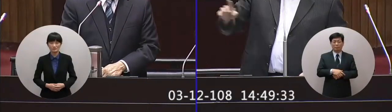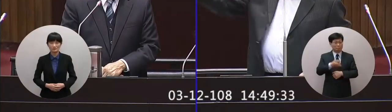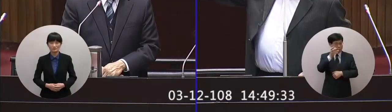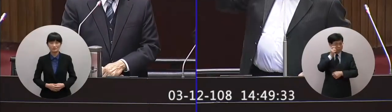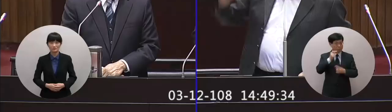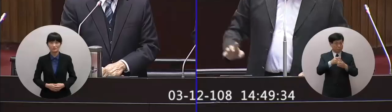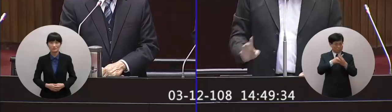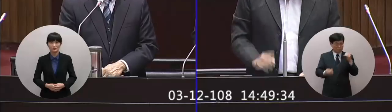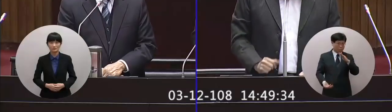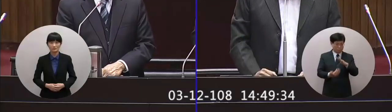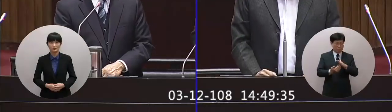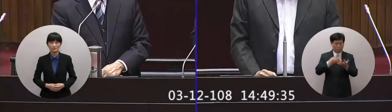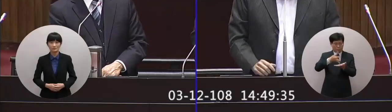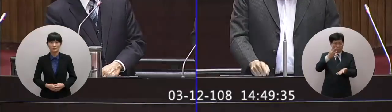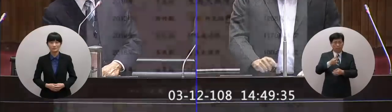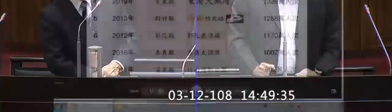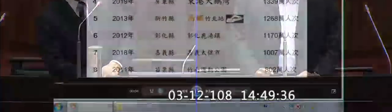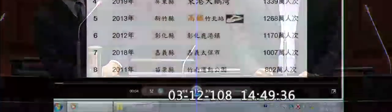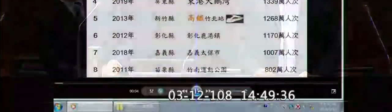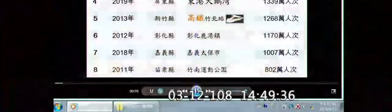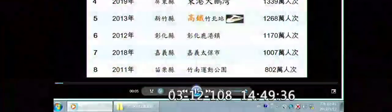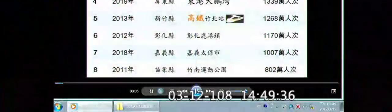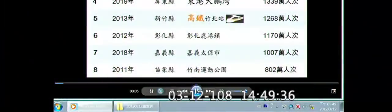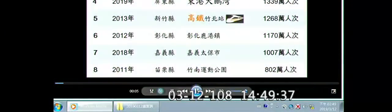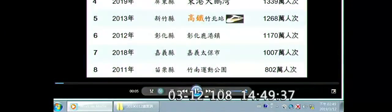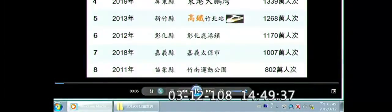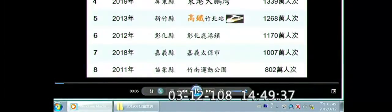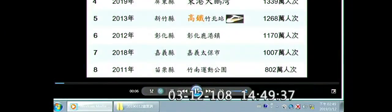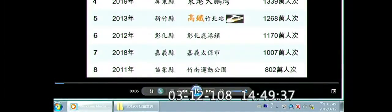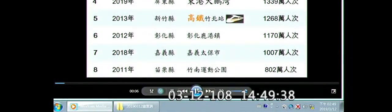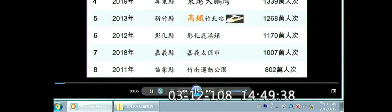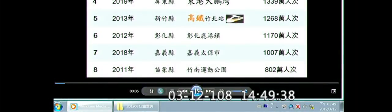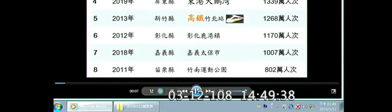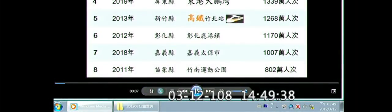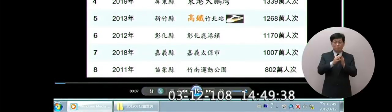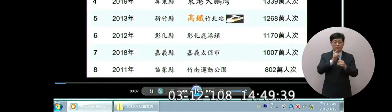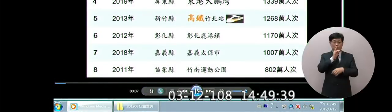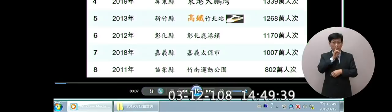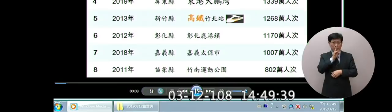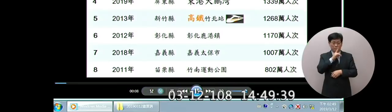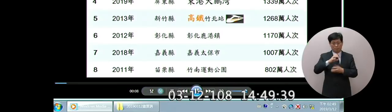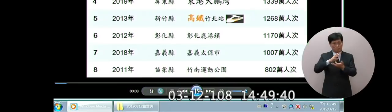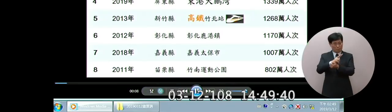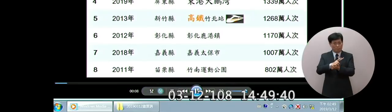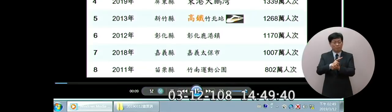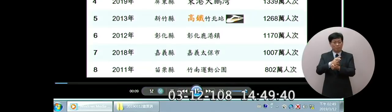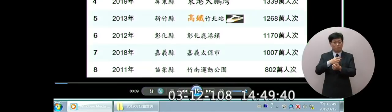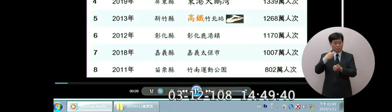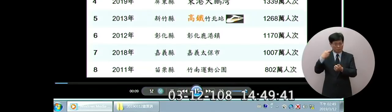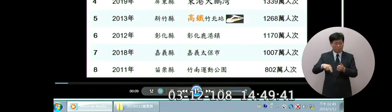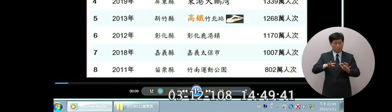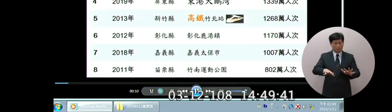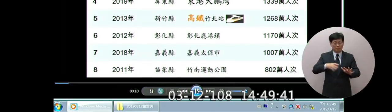观光人次最高的4次，最高的4次，桃园、台中、云林，包